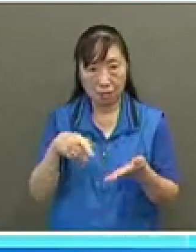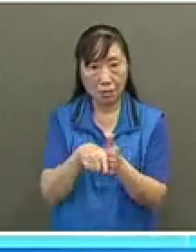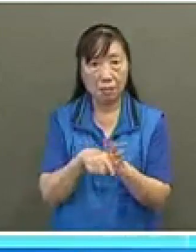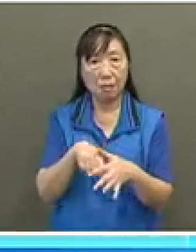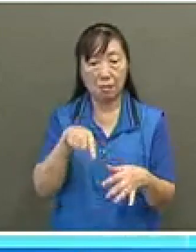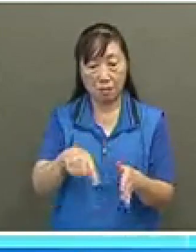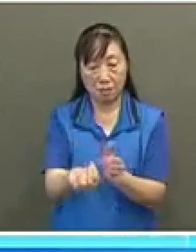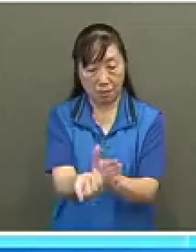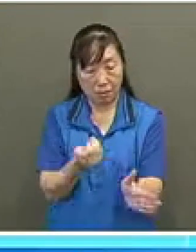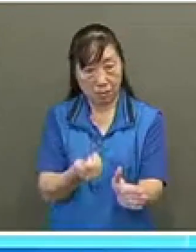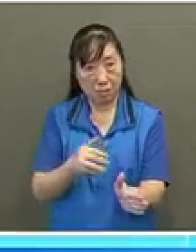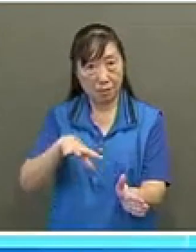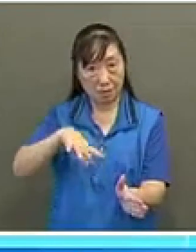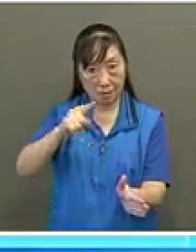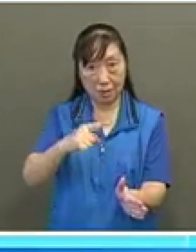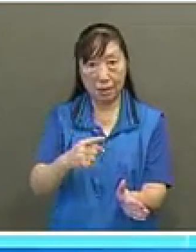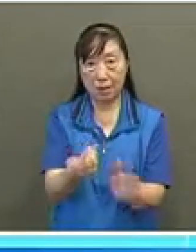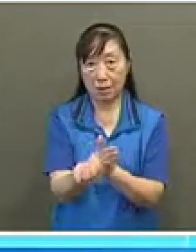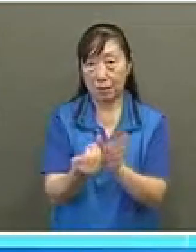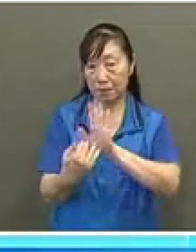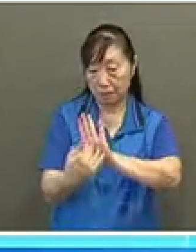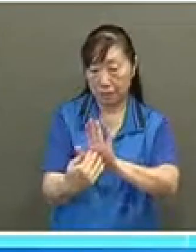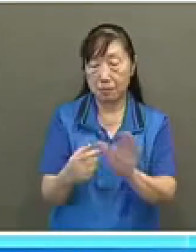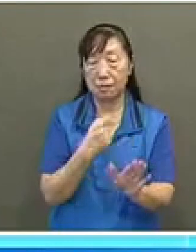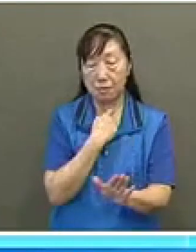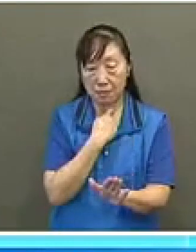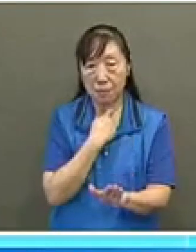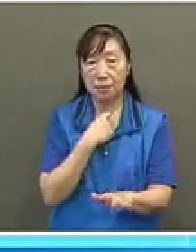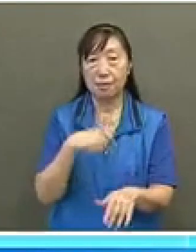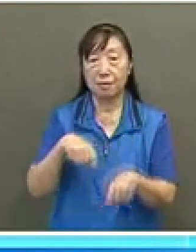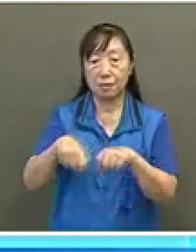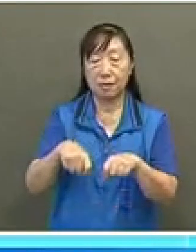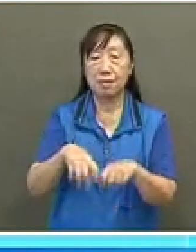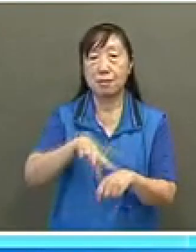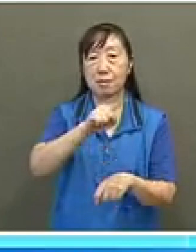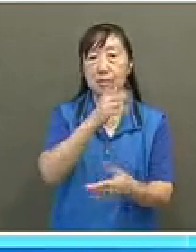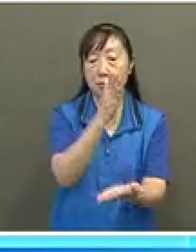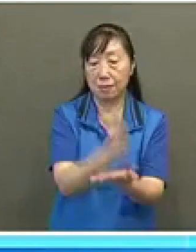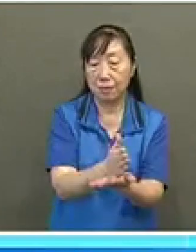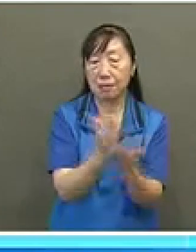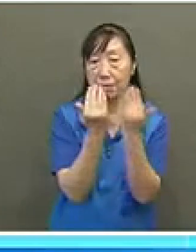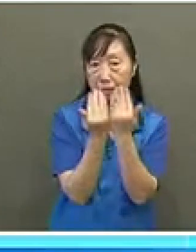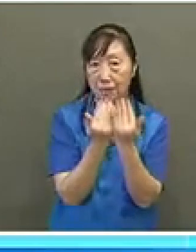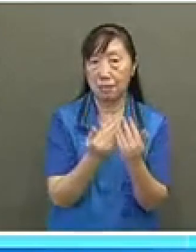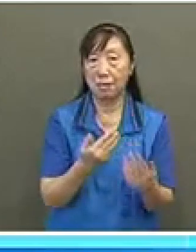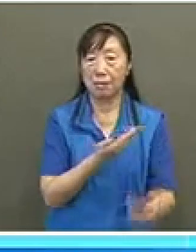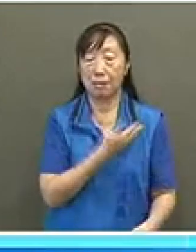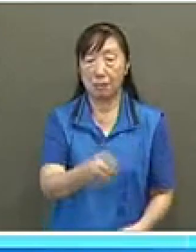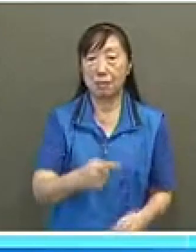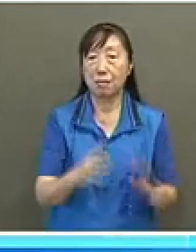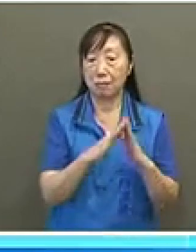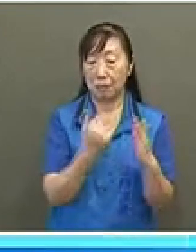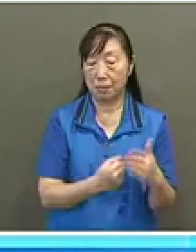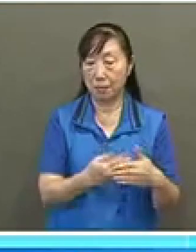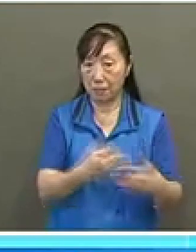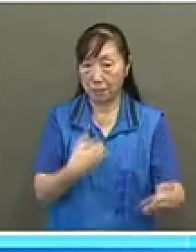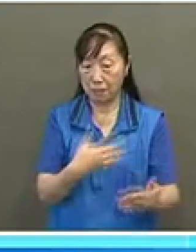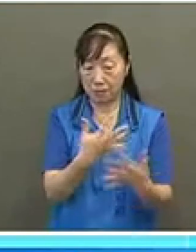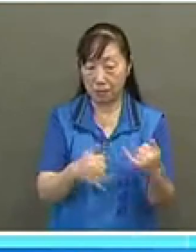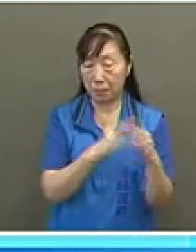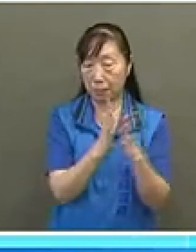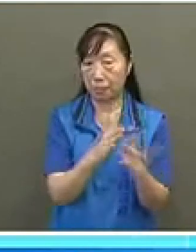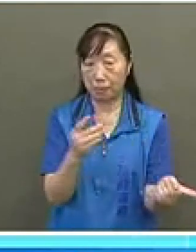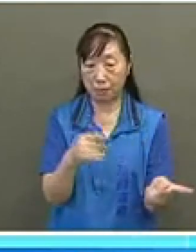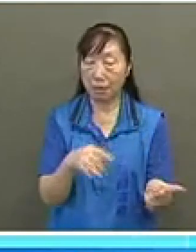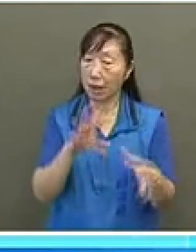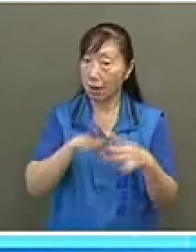预防性的作为，希望能够预防性的停课，让及格的学生在没有确认之前可以确保